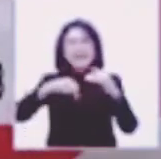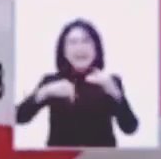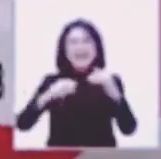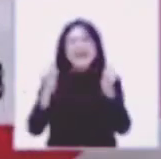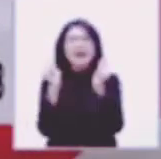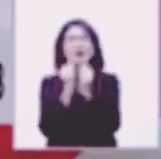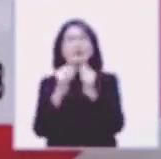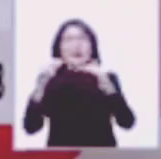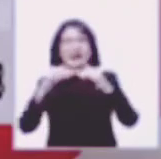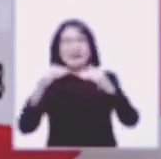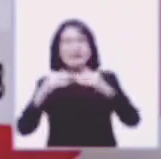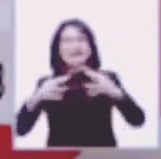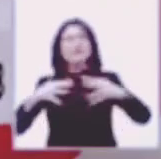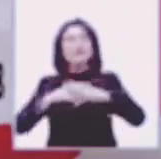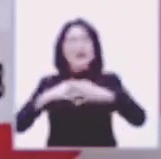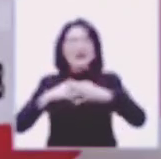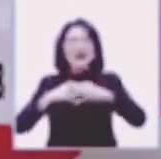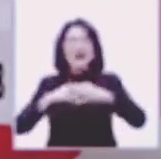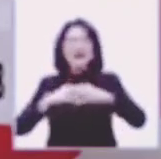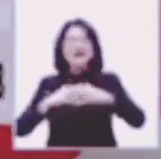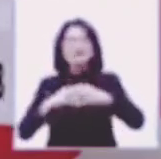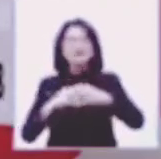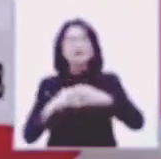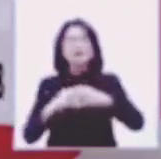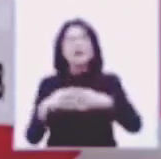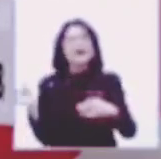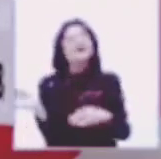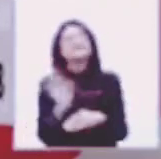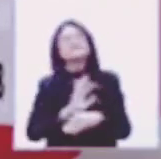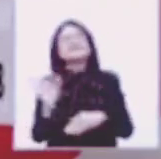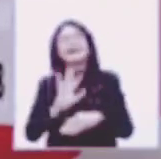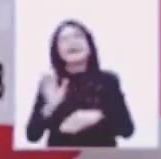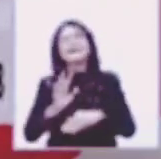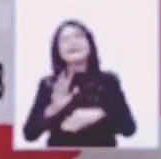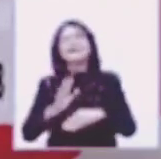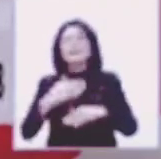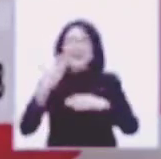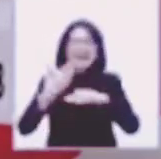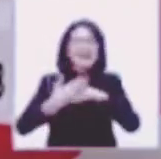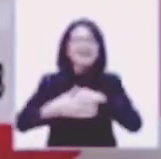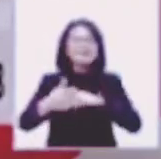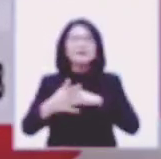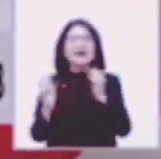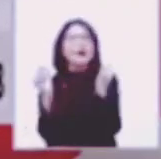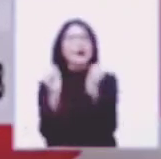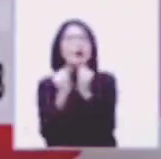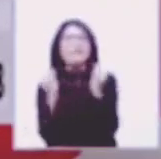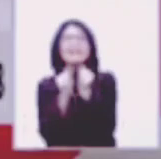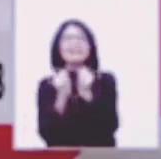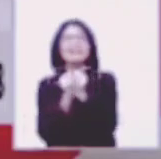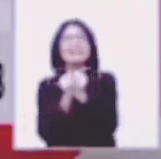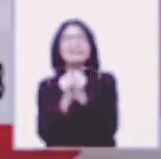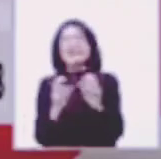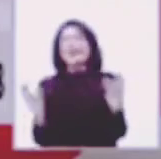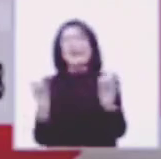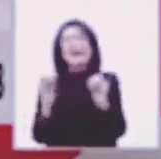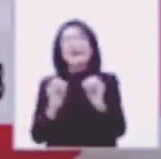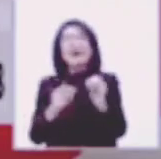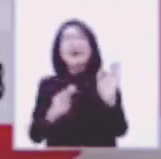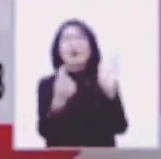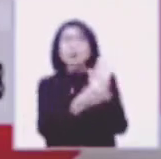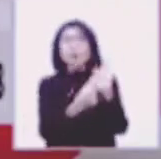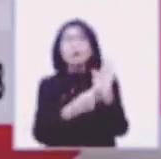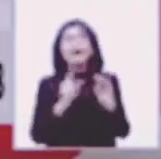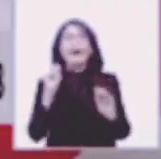keadilan agraria, keadilan sosial, nggak dijalankan sama sekali. Karena memang apa? Tidak ada komitmen dan kesungguhan. Konstitusi sudah